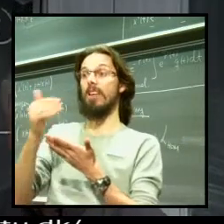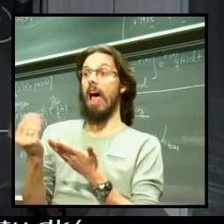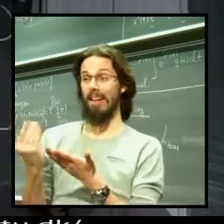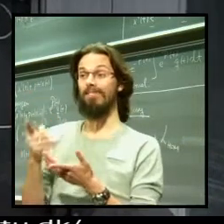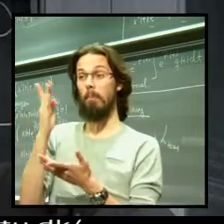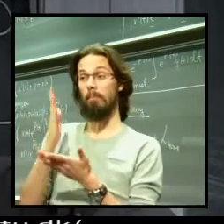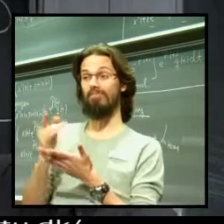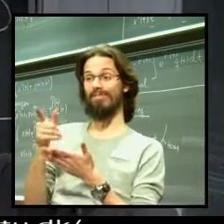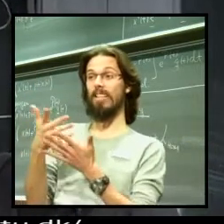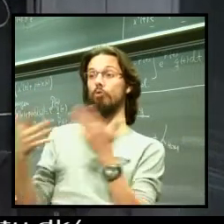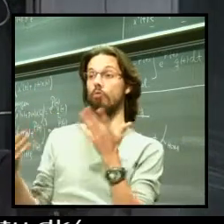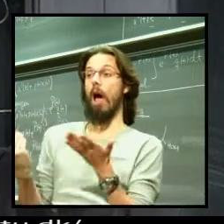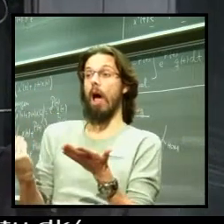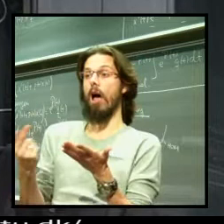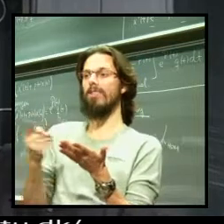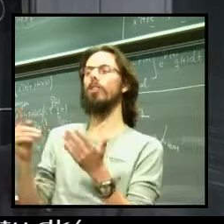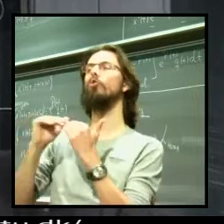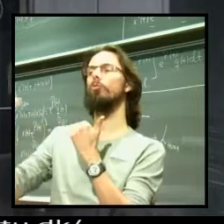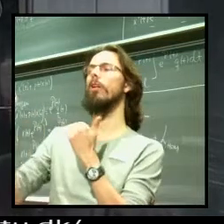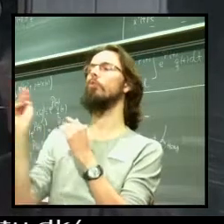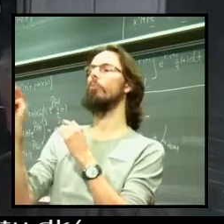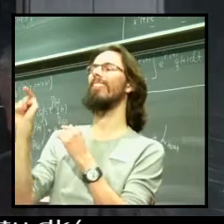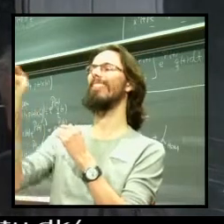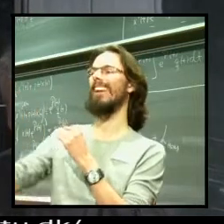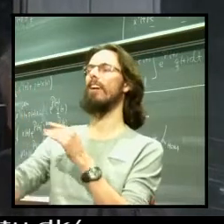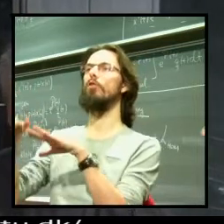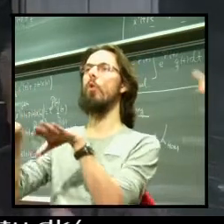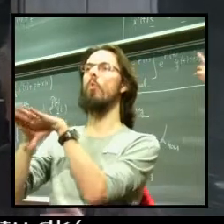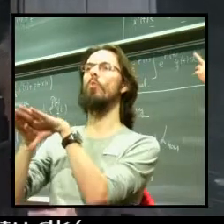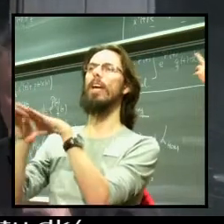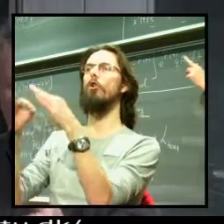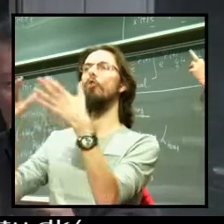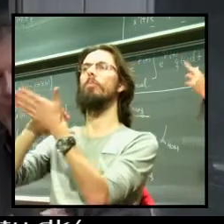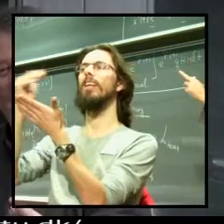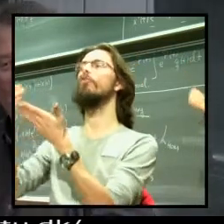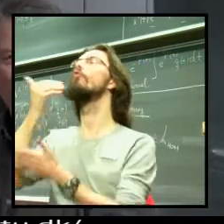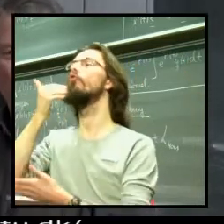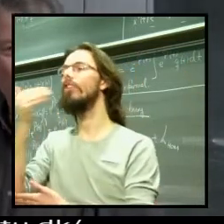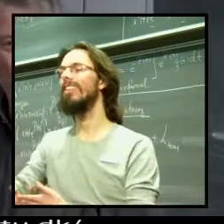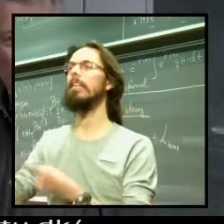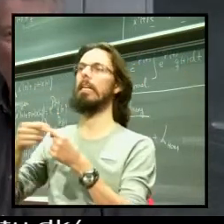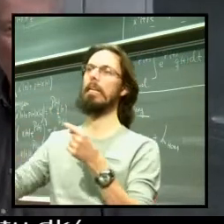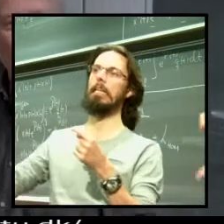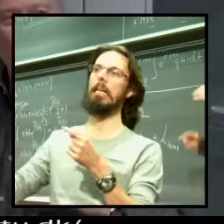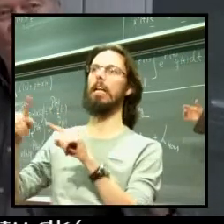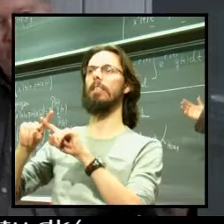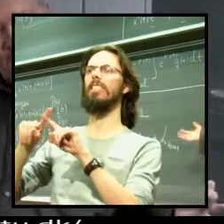struktur. Konstanten kommer til at stå der ved den homogene løsningsmængde. Fordi det er en lineær differentialligning.